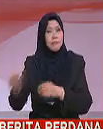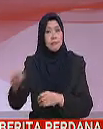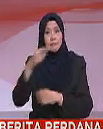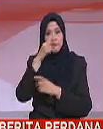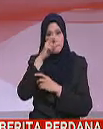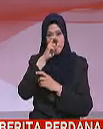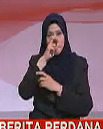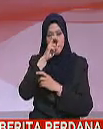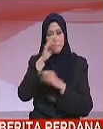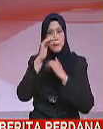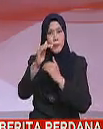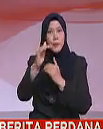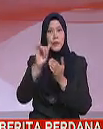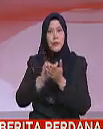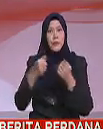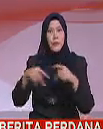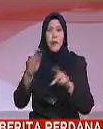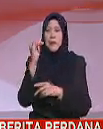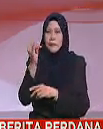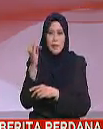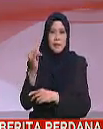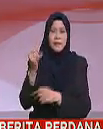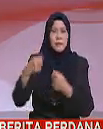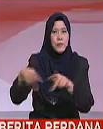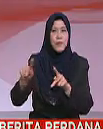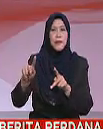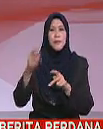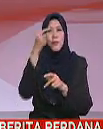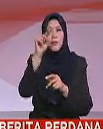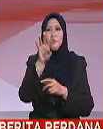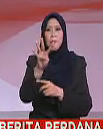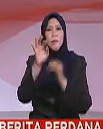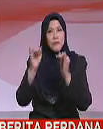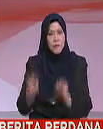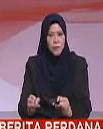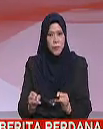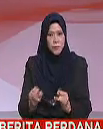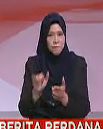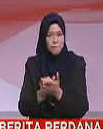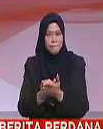menegaskan tempoh itu adalah peluang terakhir yang diberikan pihaknya kepada empat individu